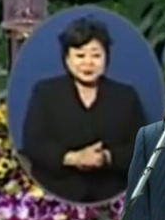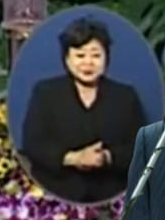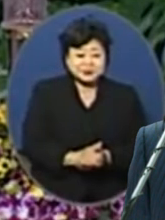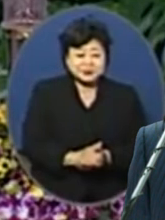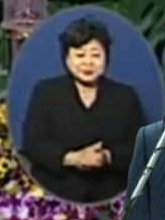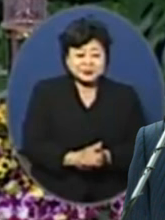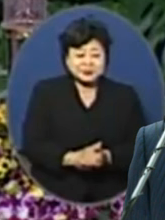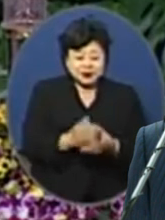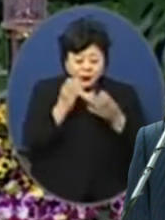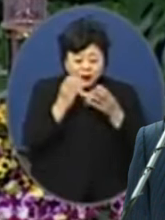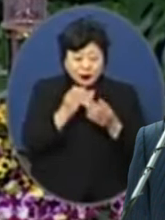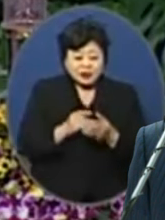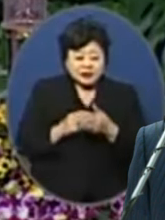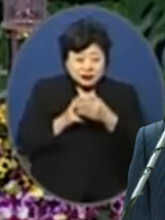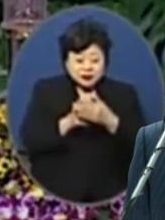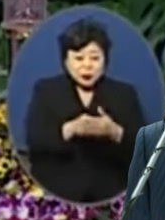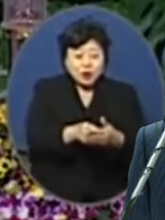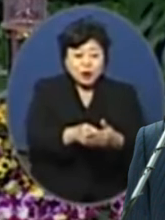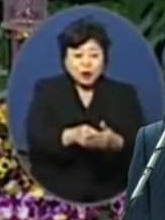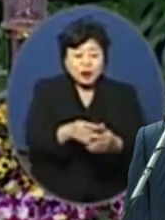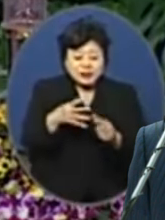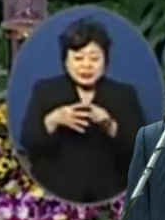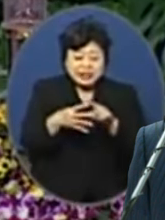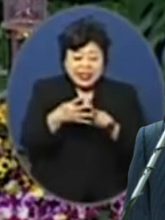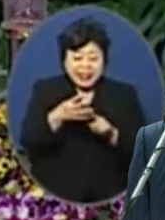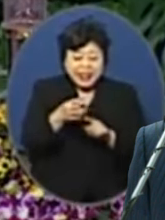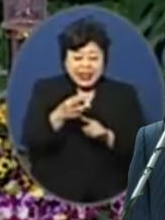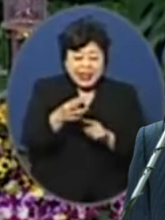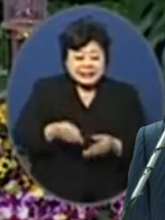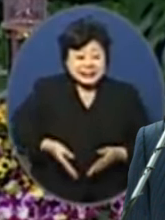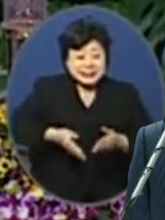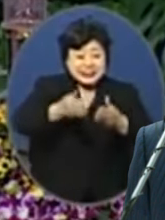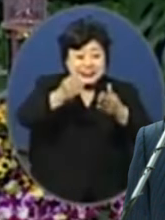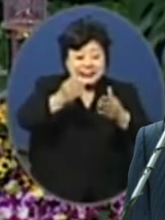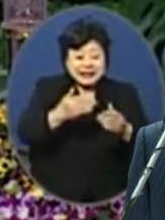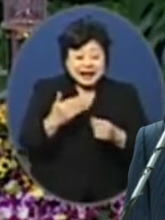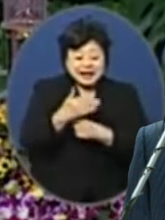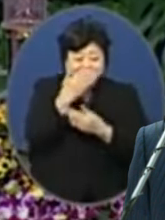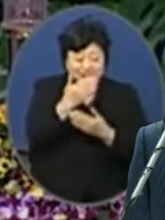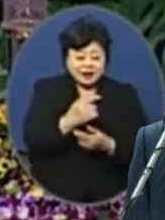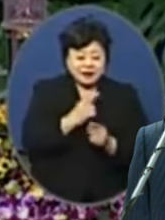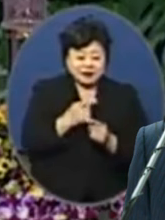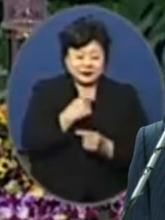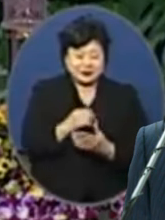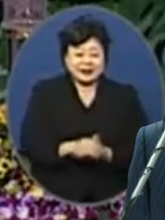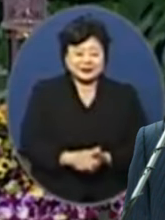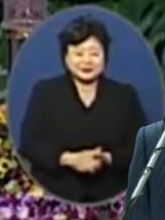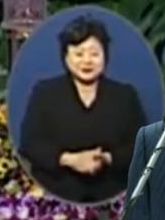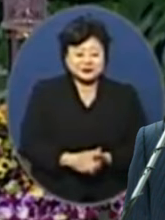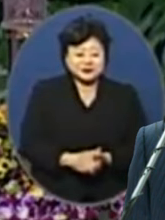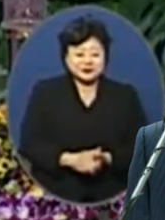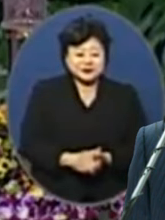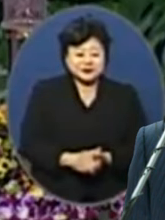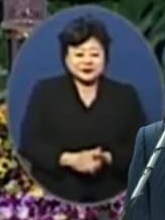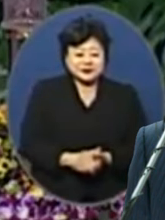고난을 극복하는 세 가지 길이라 제목으로 은혜를 나누고자 하는